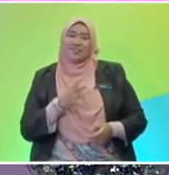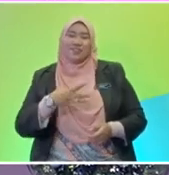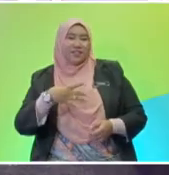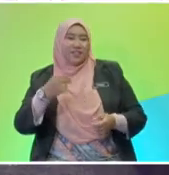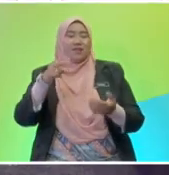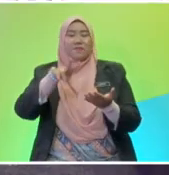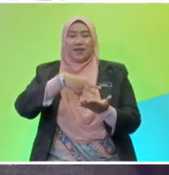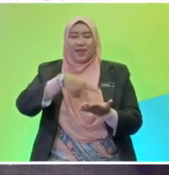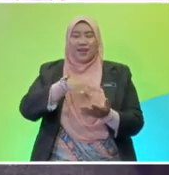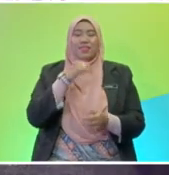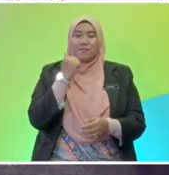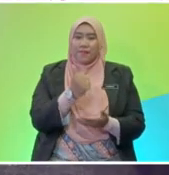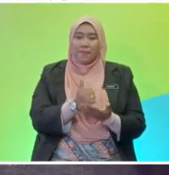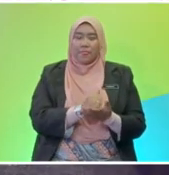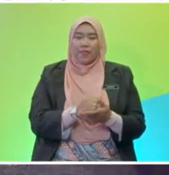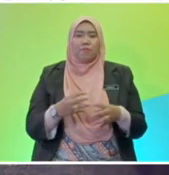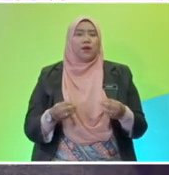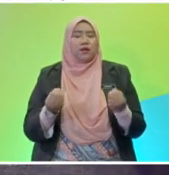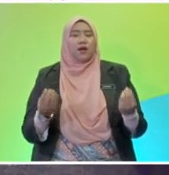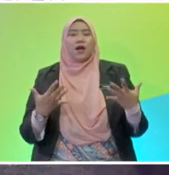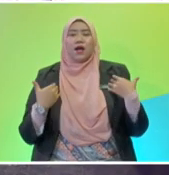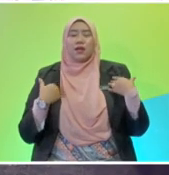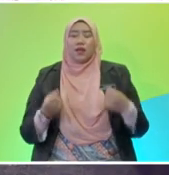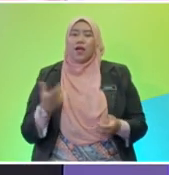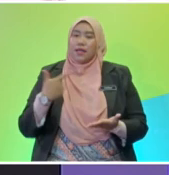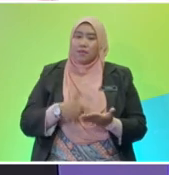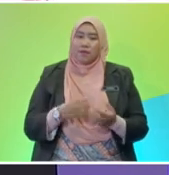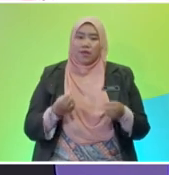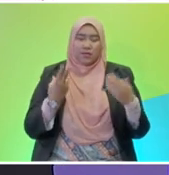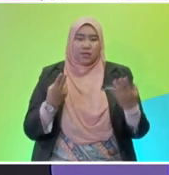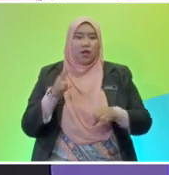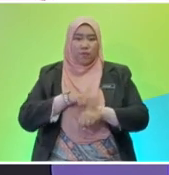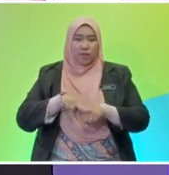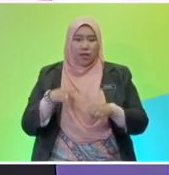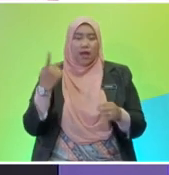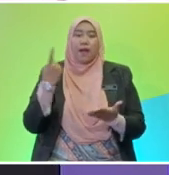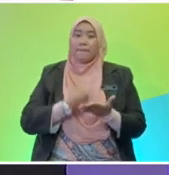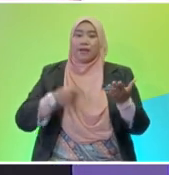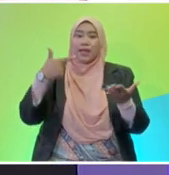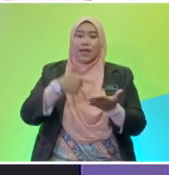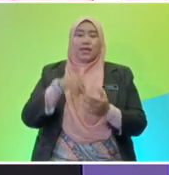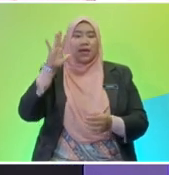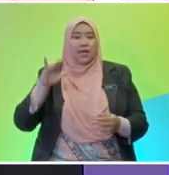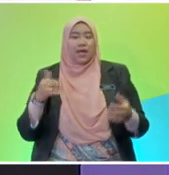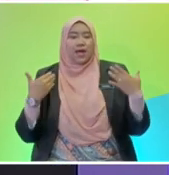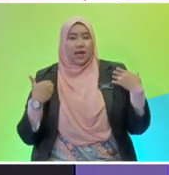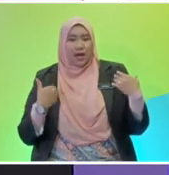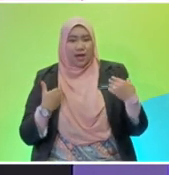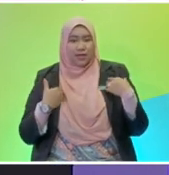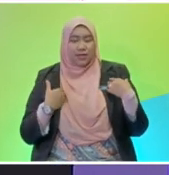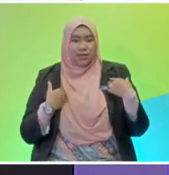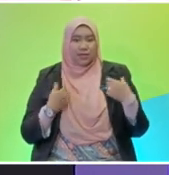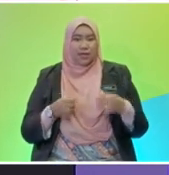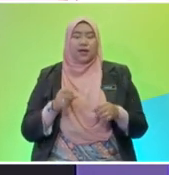terbaik sebenarnya kita ada macam-macam jenis hobi hobi yang selalunya dilakukan